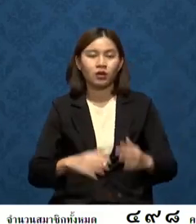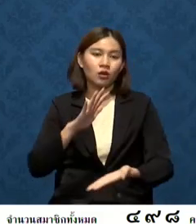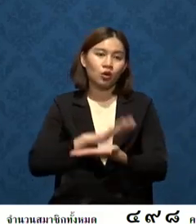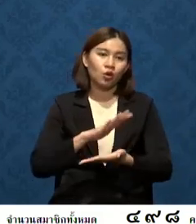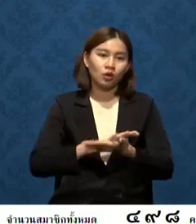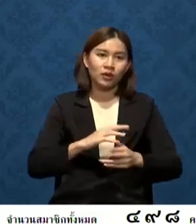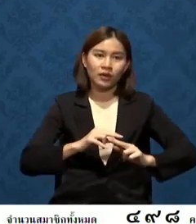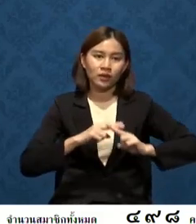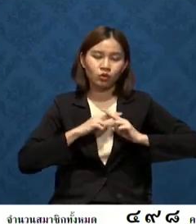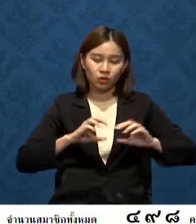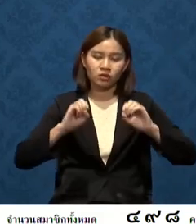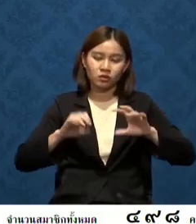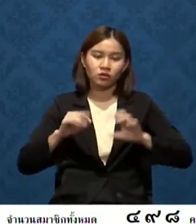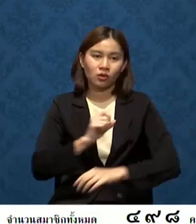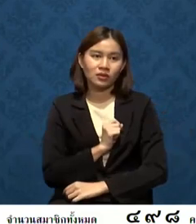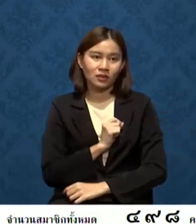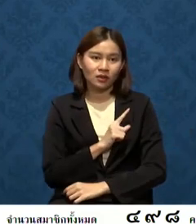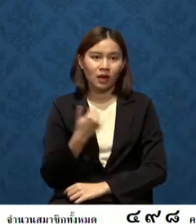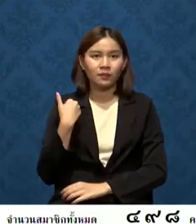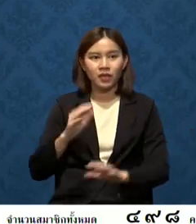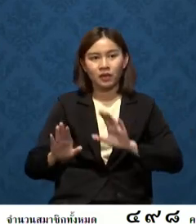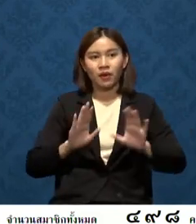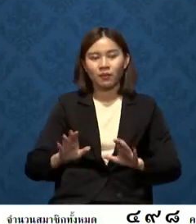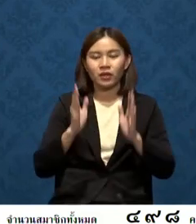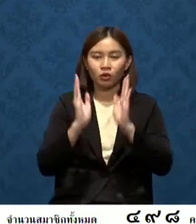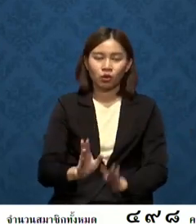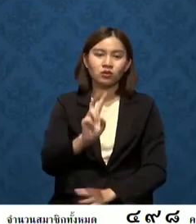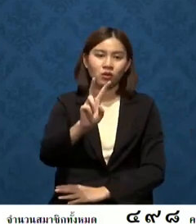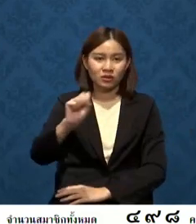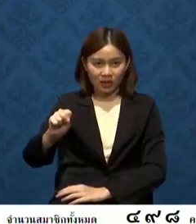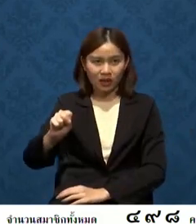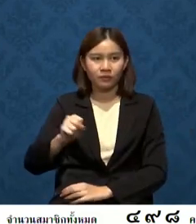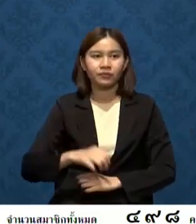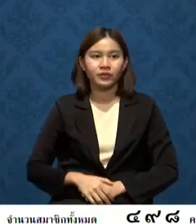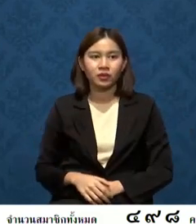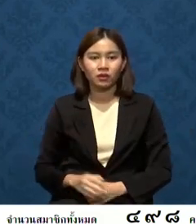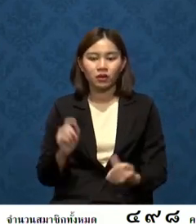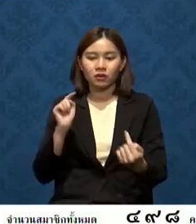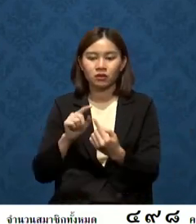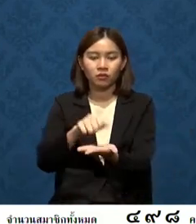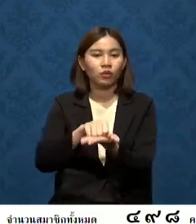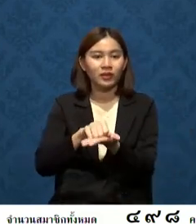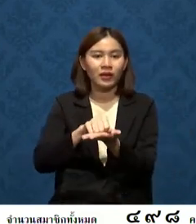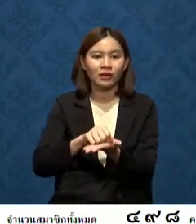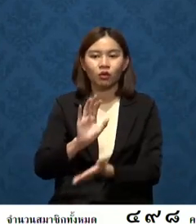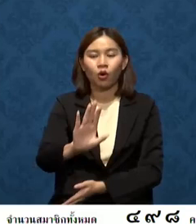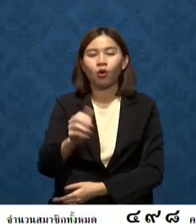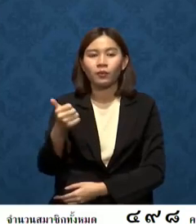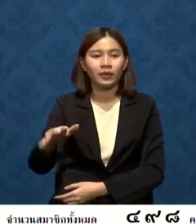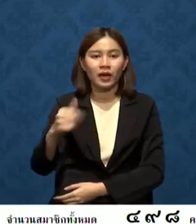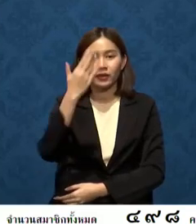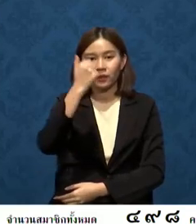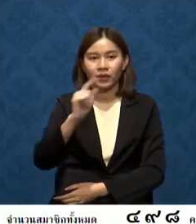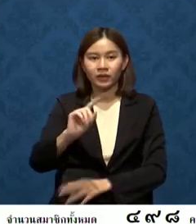สอนศาสนามีประมาณ 200,000กว่าคนเด็กไม่สามารถเข้าถึงบริการของท่านเพราะท่านไปเขียน